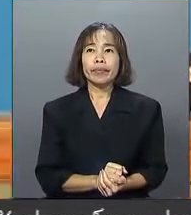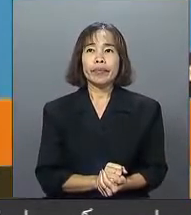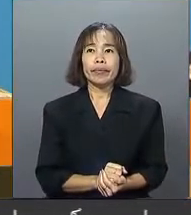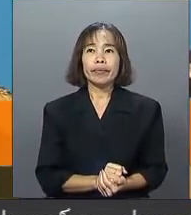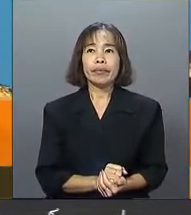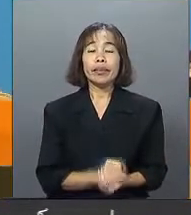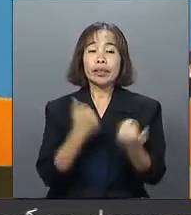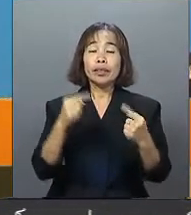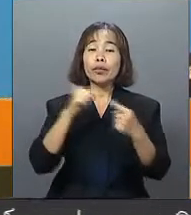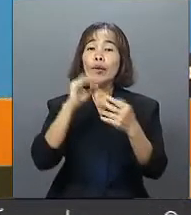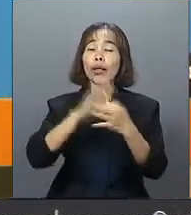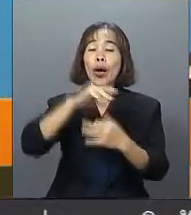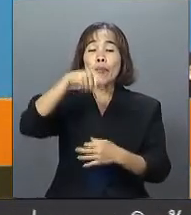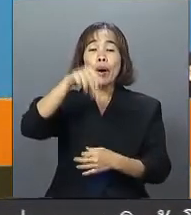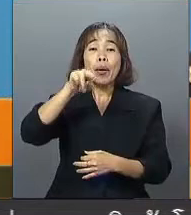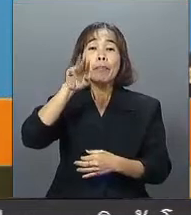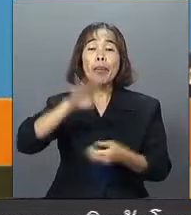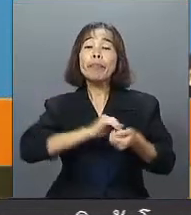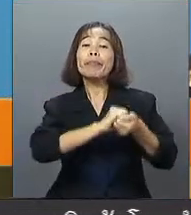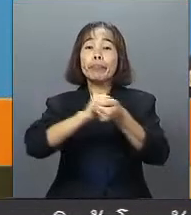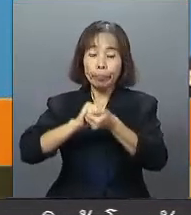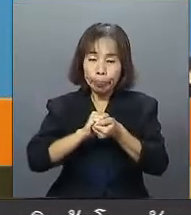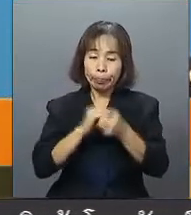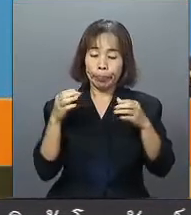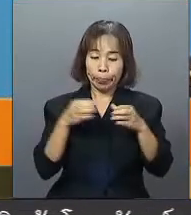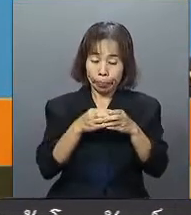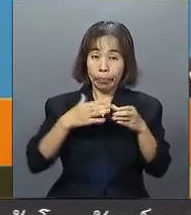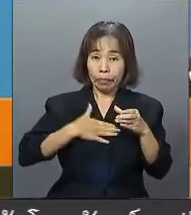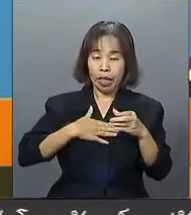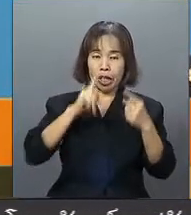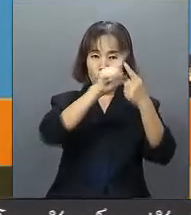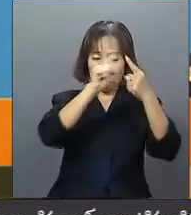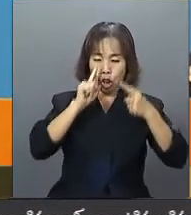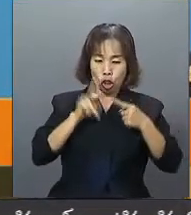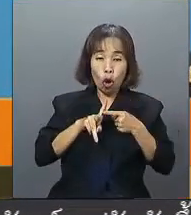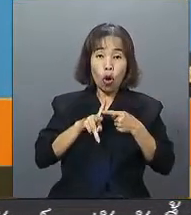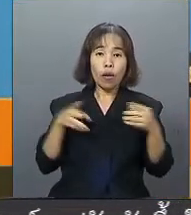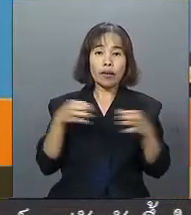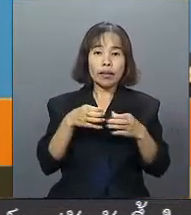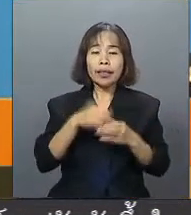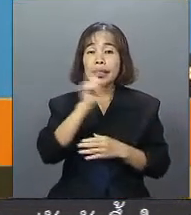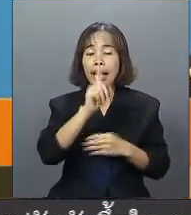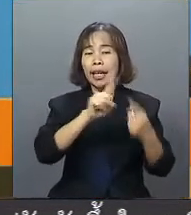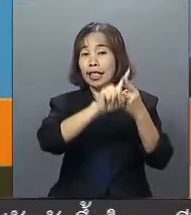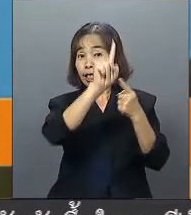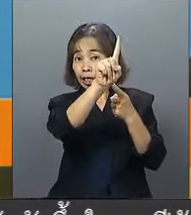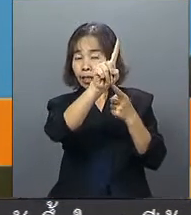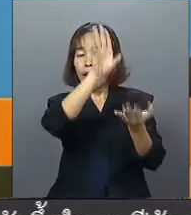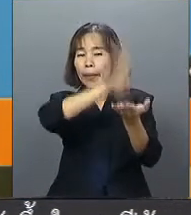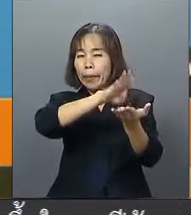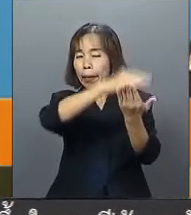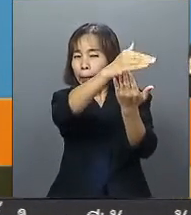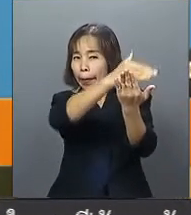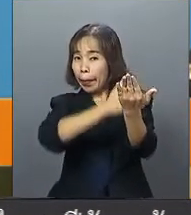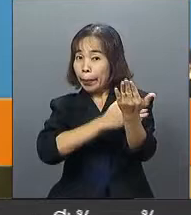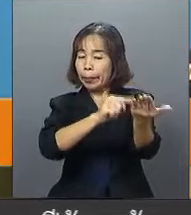องนะครับซึ่งผมประธานเนี่ยก็เป็นคณะที่2นะครับซึ่งรับข้อมูลจากคณะอนุที่1นะครับซึ่งได้รับฟัง